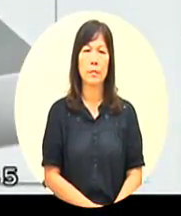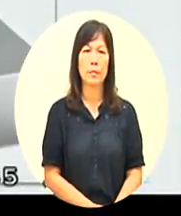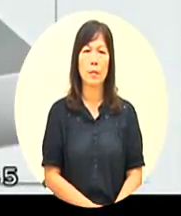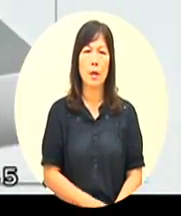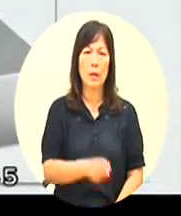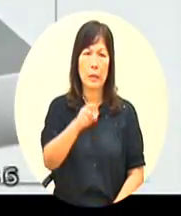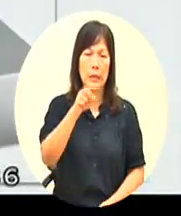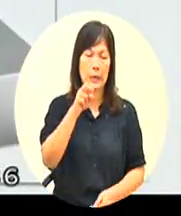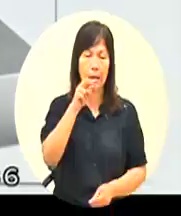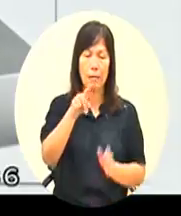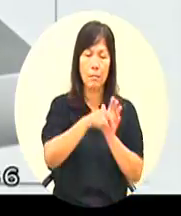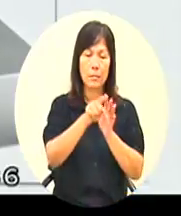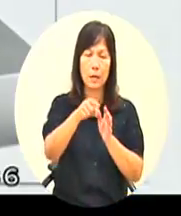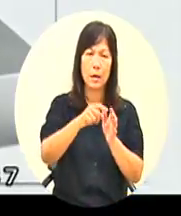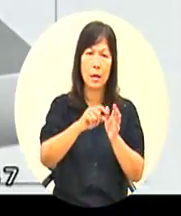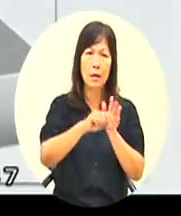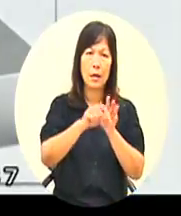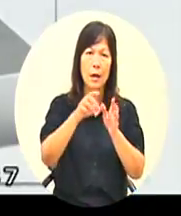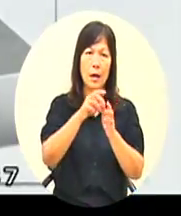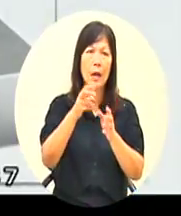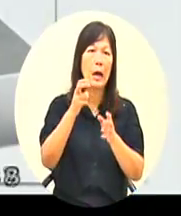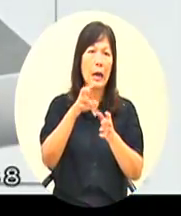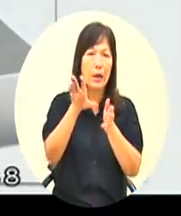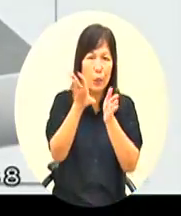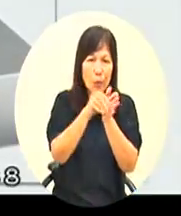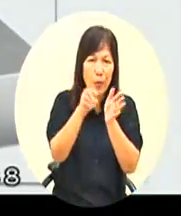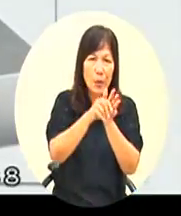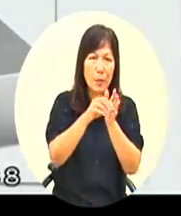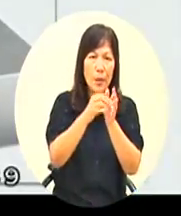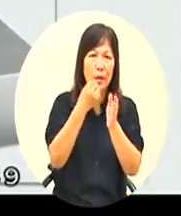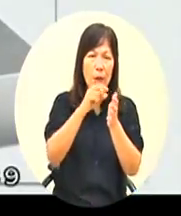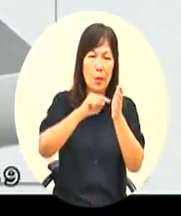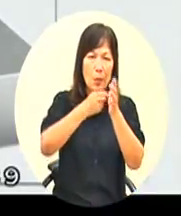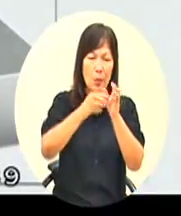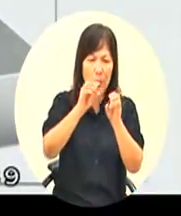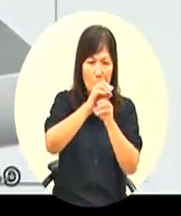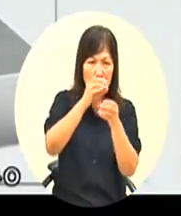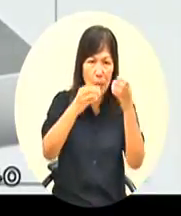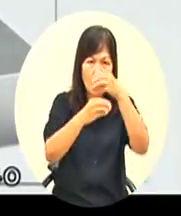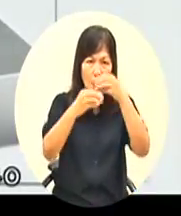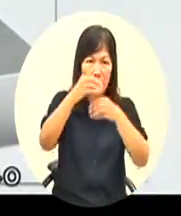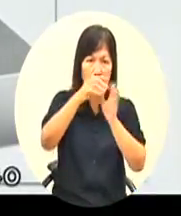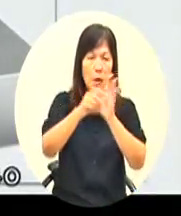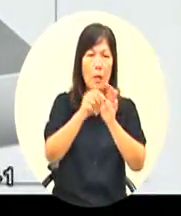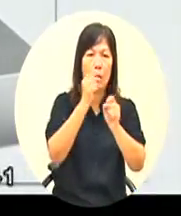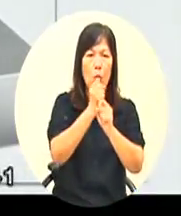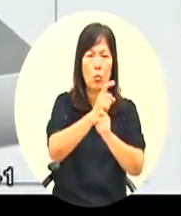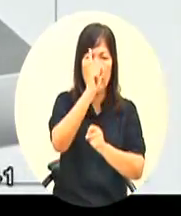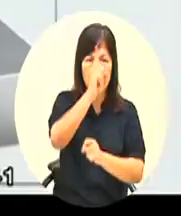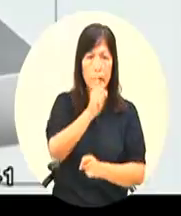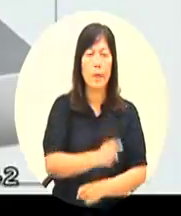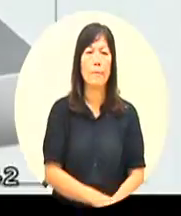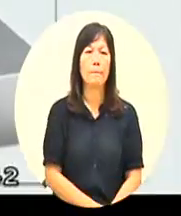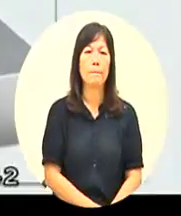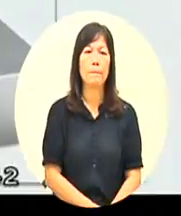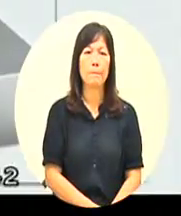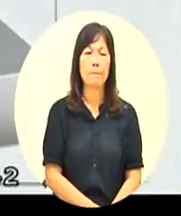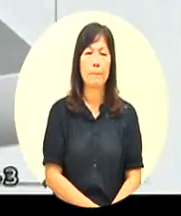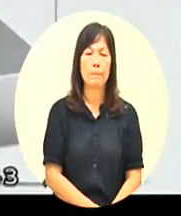你看这个慈信楼茂叠叠的，它是一个产业，然后它能够经